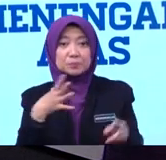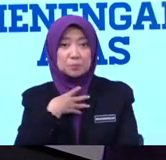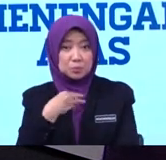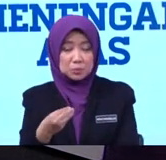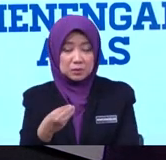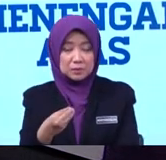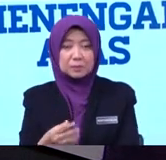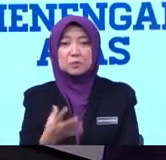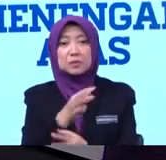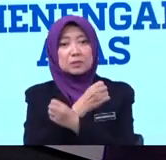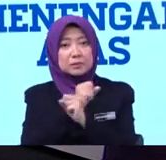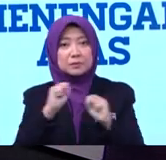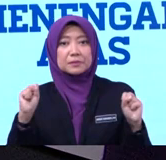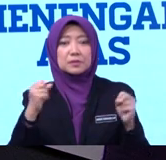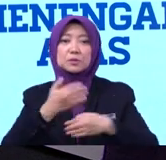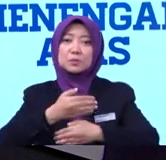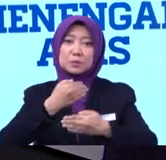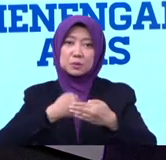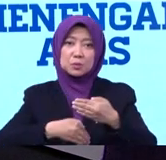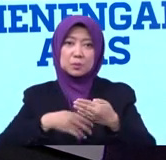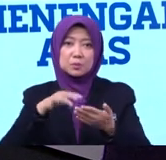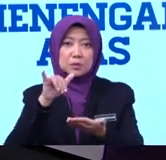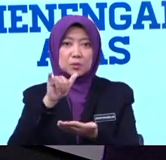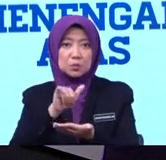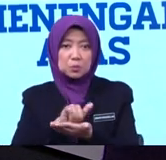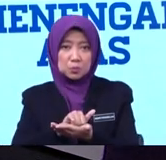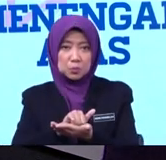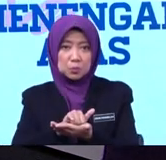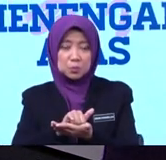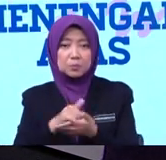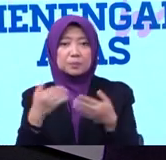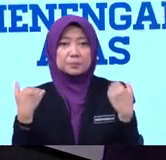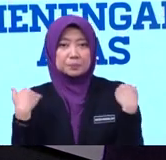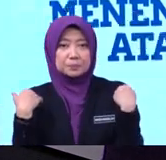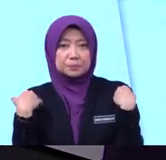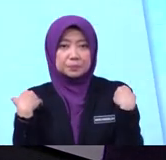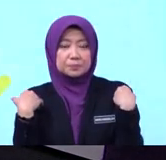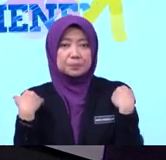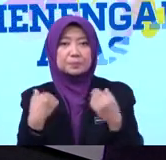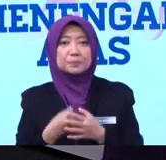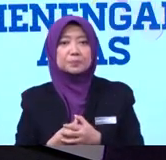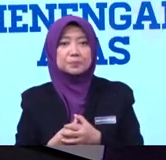disediakan di sebelum tuh saya sediakan satu buat untuk Evan